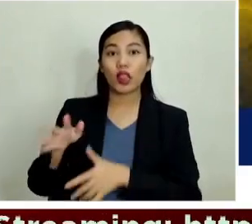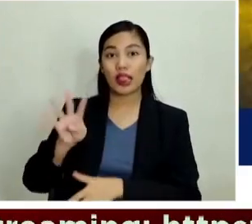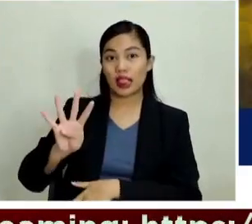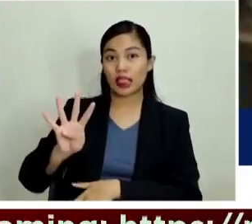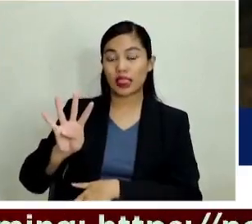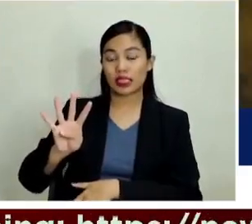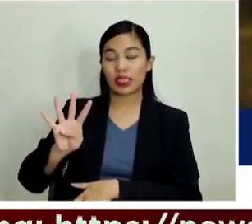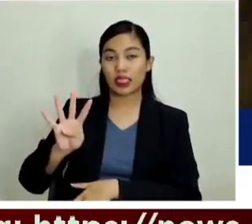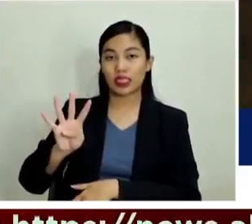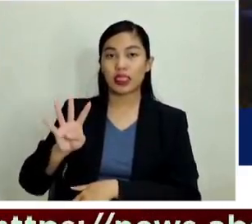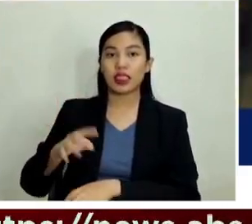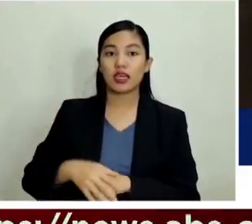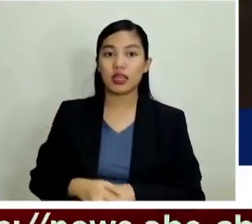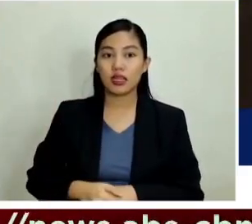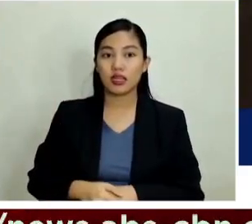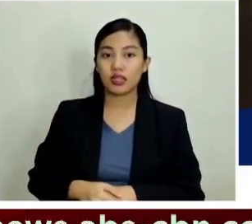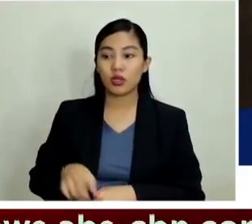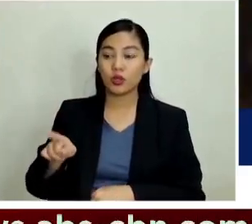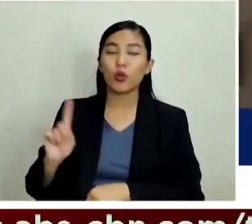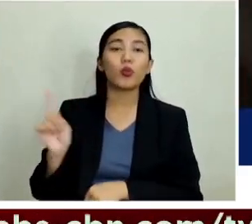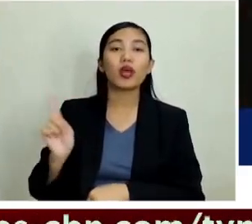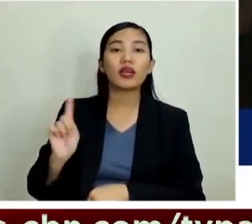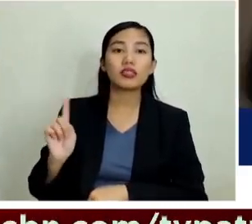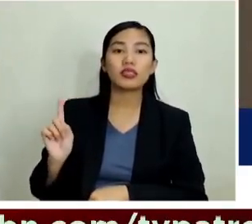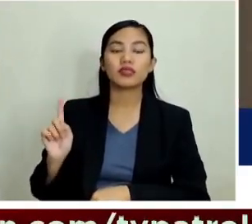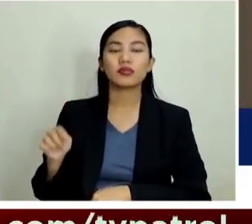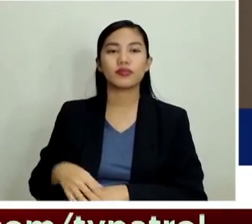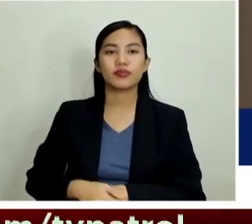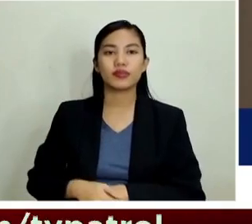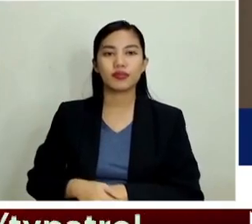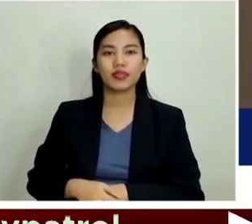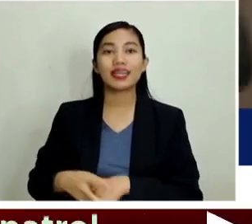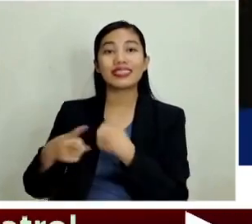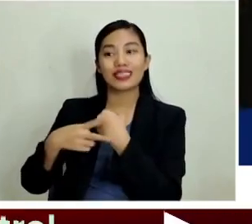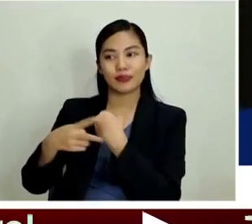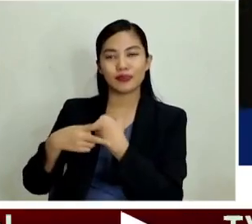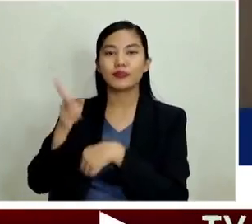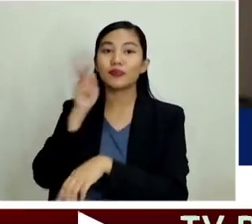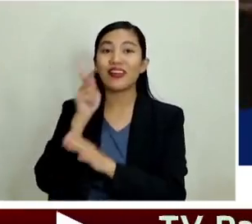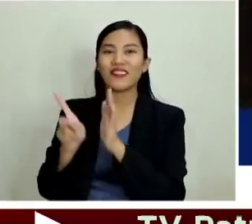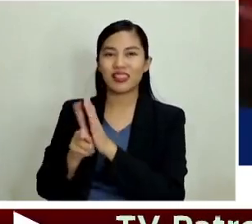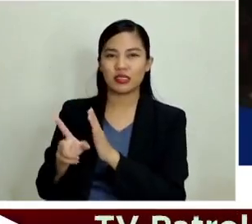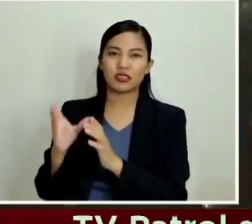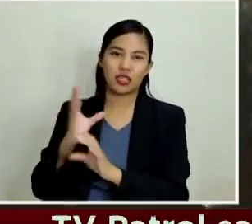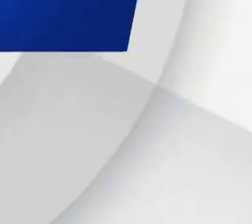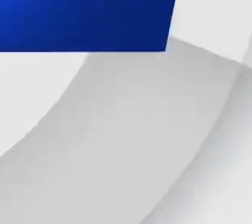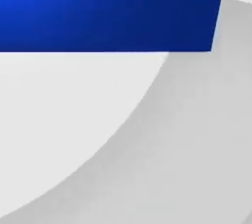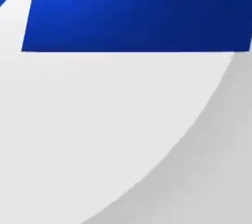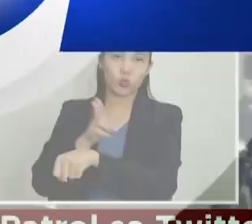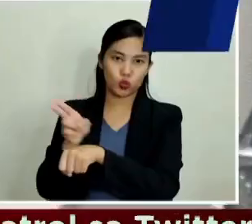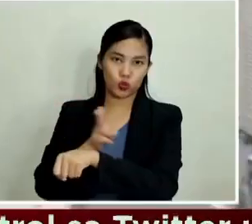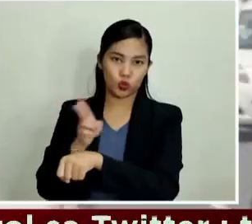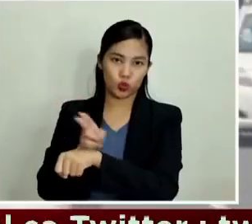Commonwealth Avenue, yan ang ilalaan para sa mga pribadong sakyan para kanilang daanan.